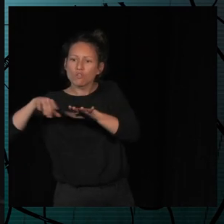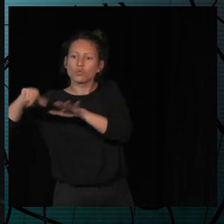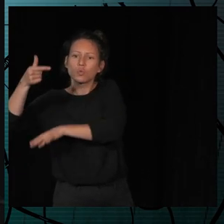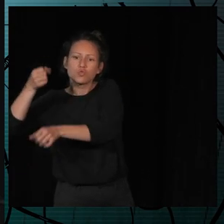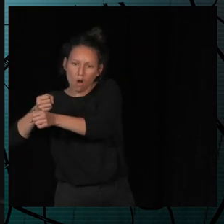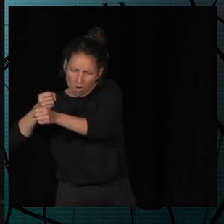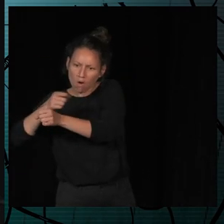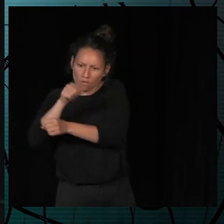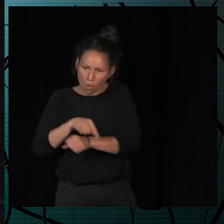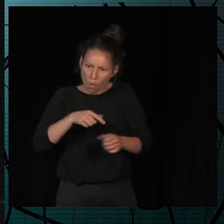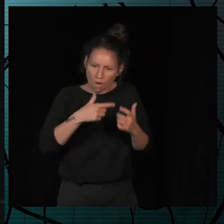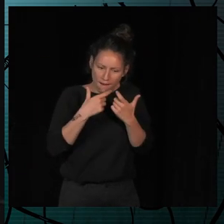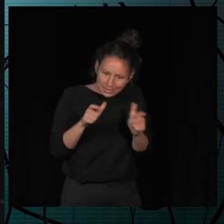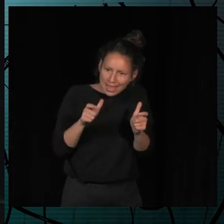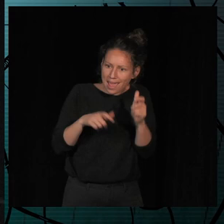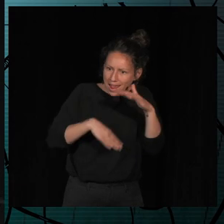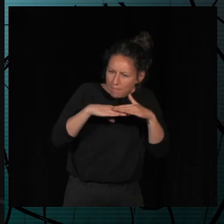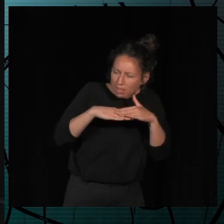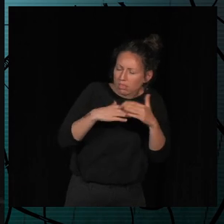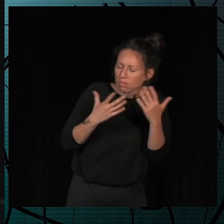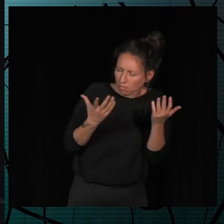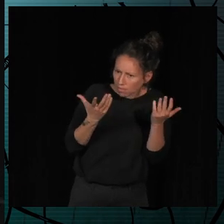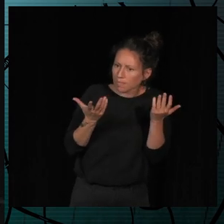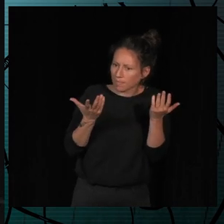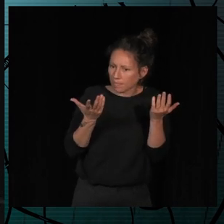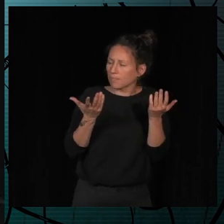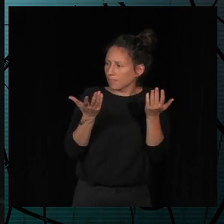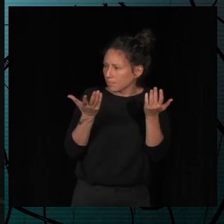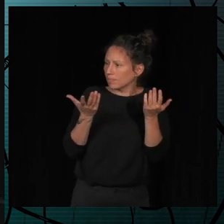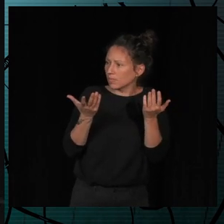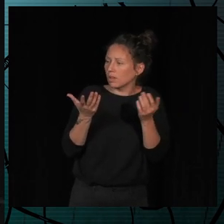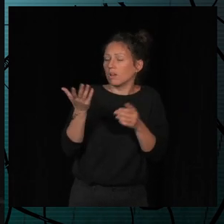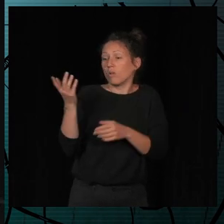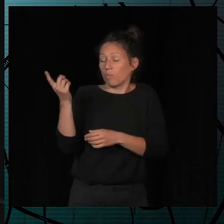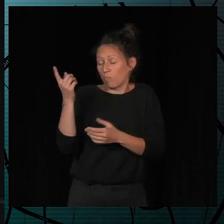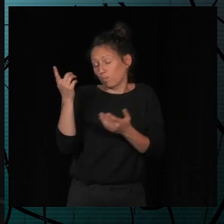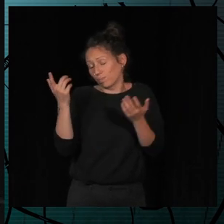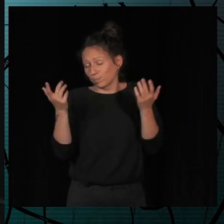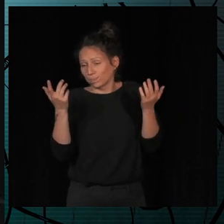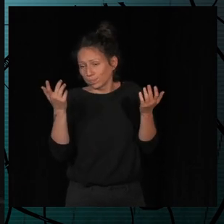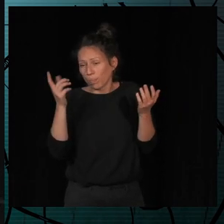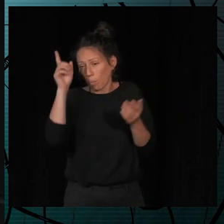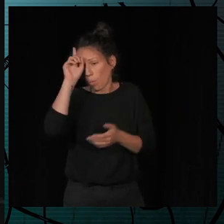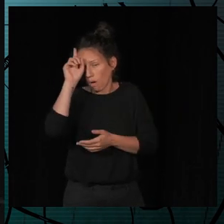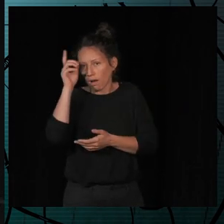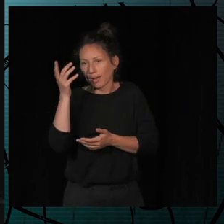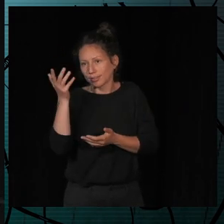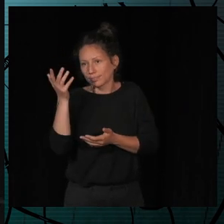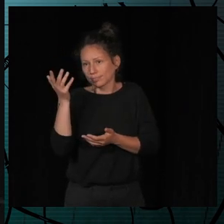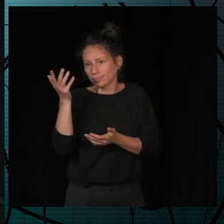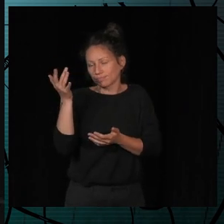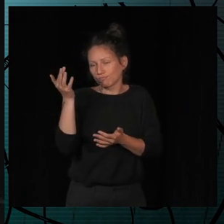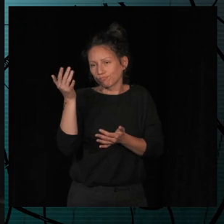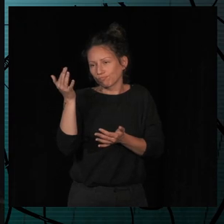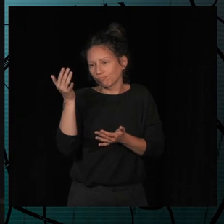parce qu'il y a quand même euh un point commun même si on rentre dans les contenus et dans et dans je pense qu' intéresse tout le monde